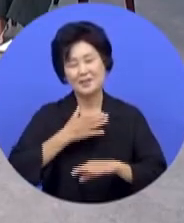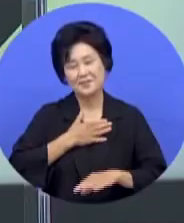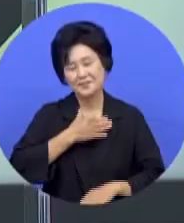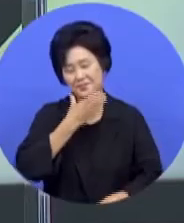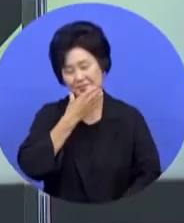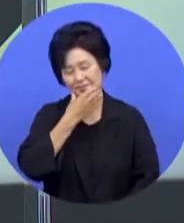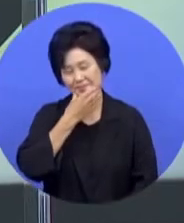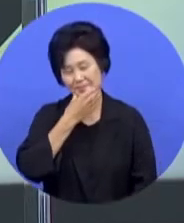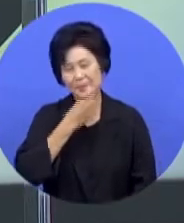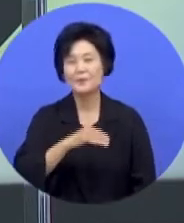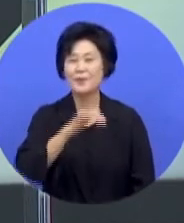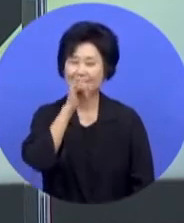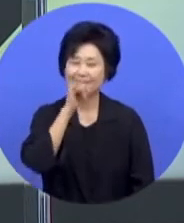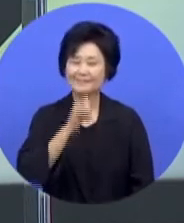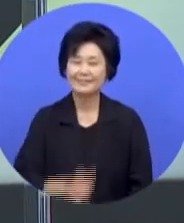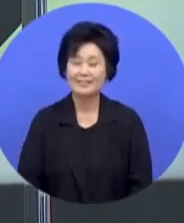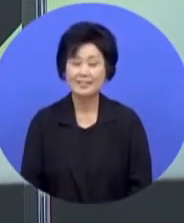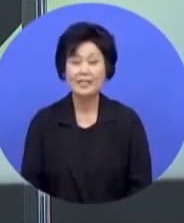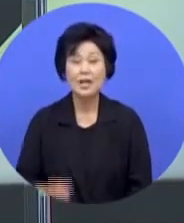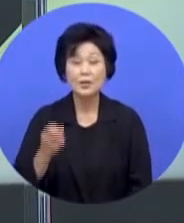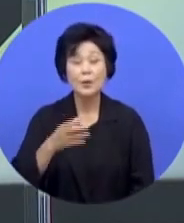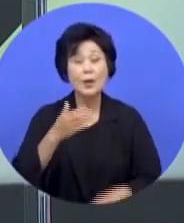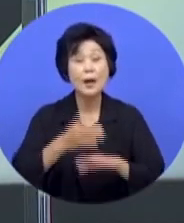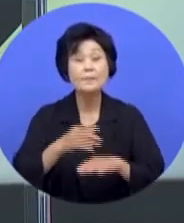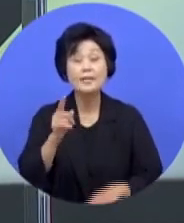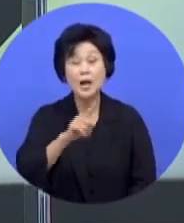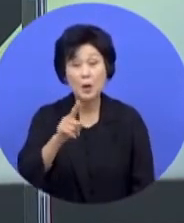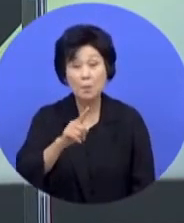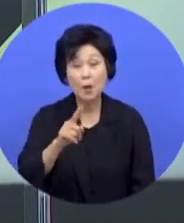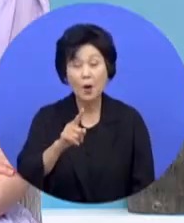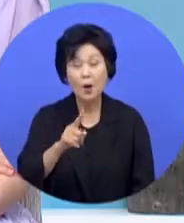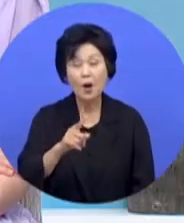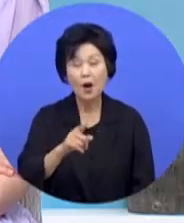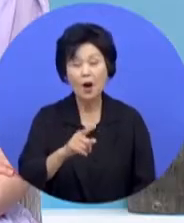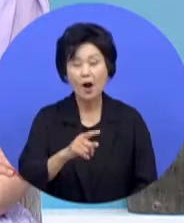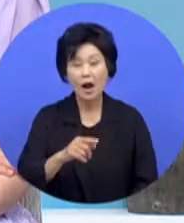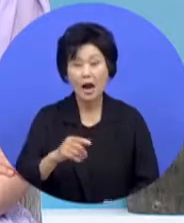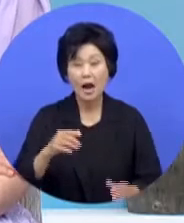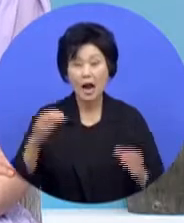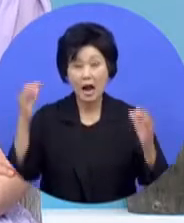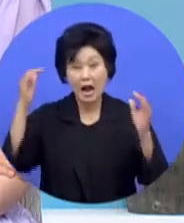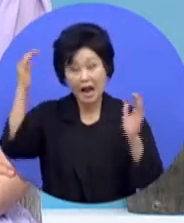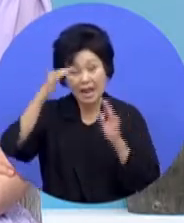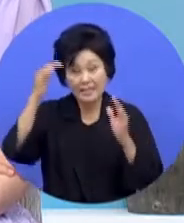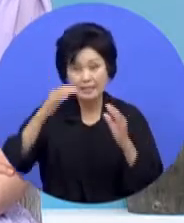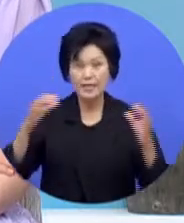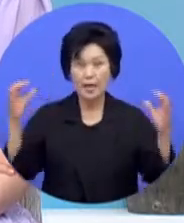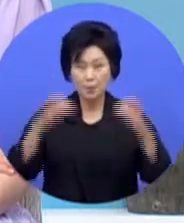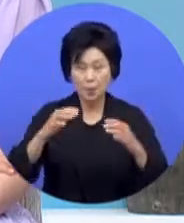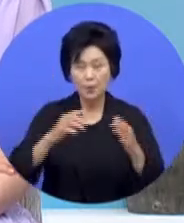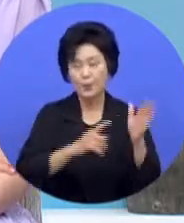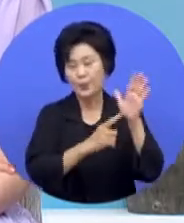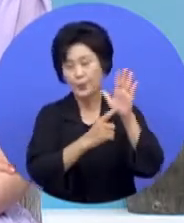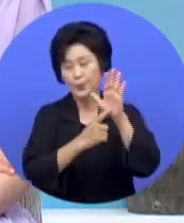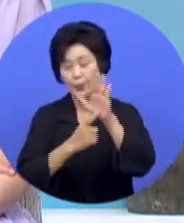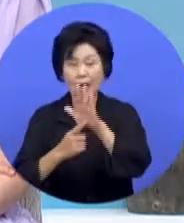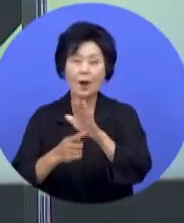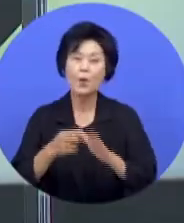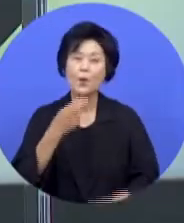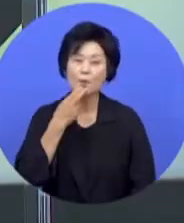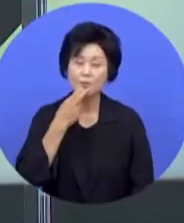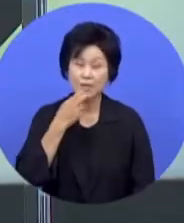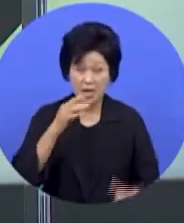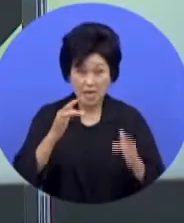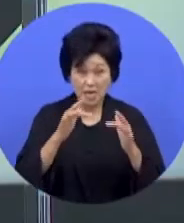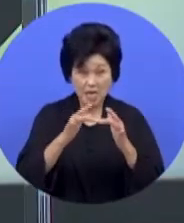감사하게 네. 이게 학생들 모집 광고를 하지를 않아요. 아, 그래요? 아, 그래요? 네, 전혀 뭐 그래요? 인터넷이든지 뭐 어떤 광고를 하지 않는데도